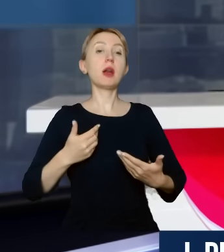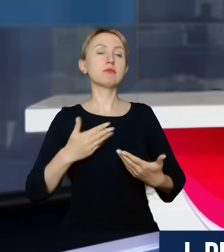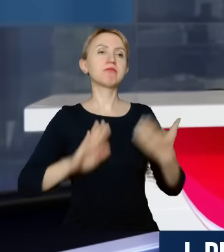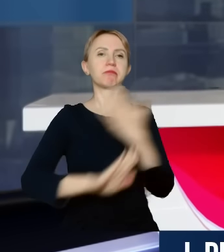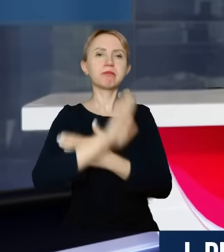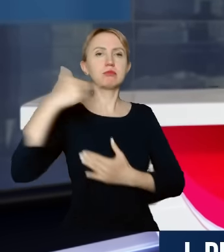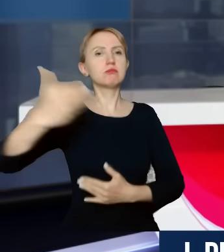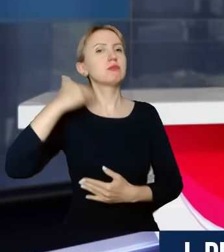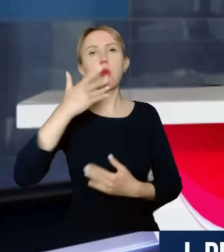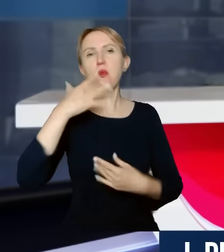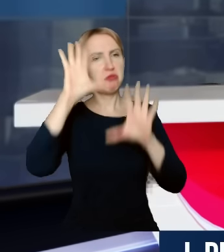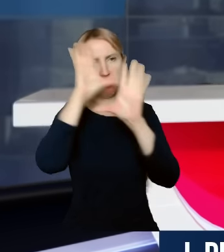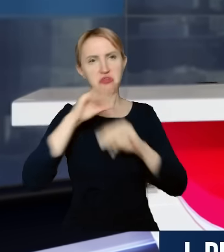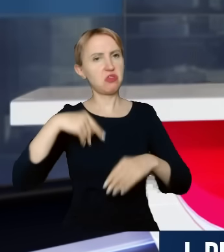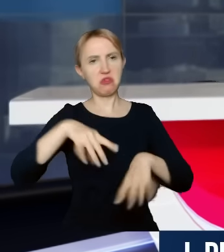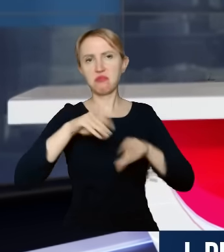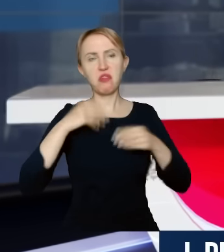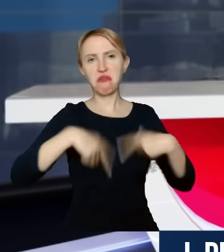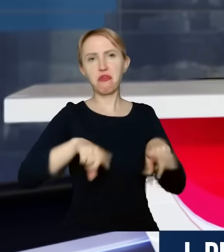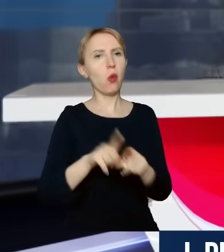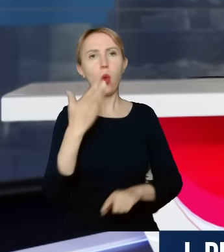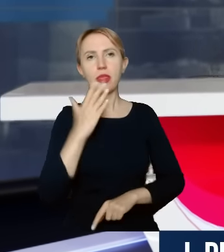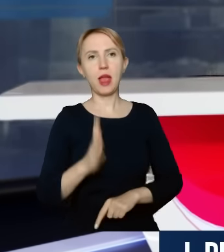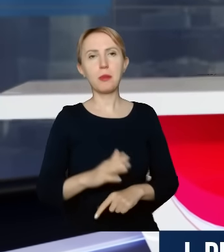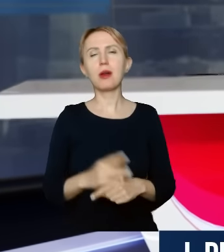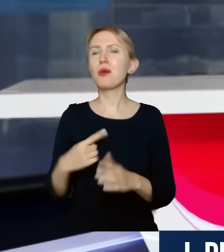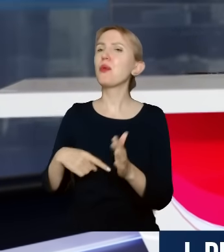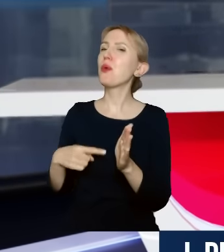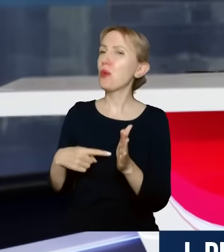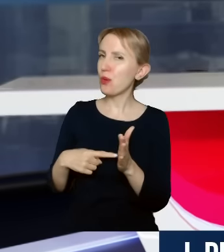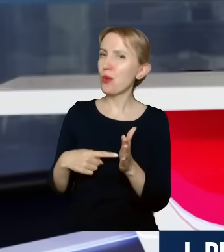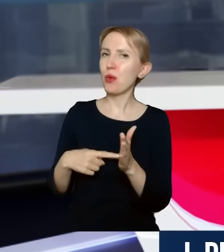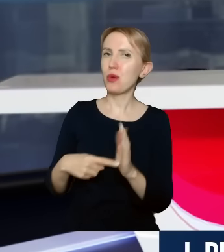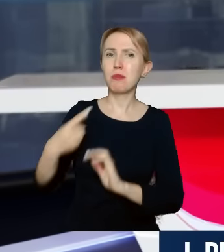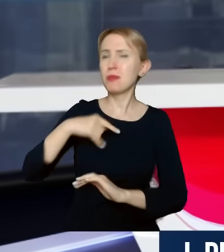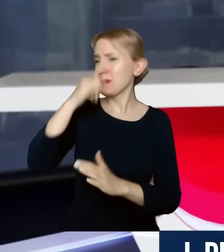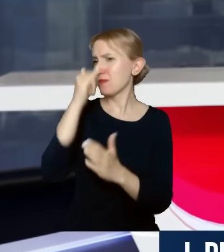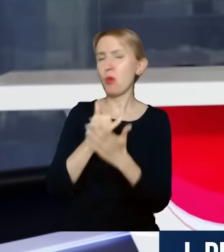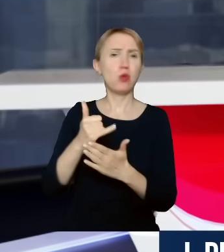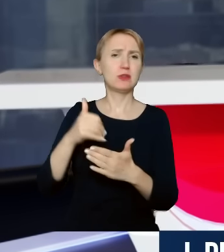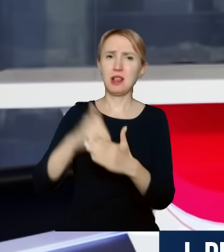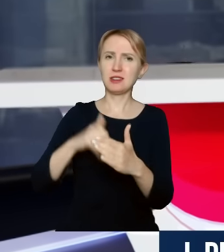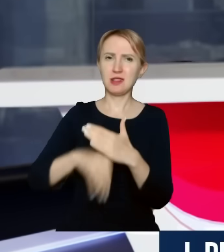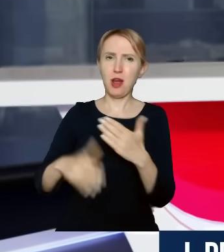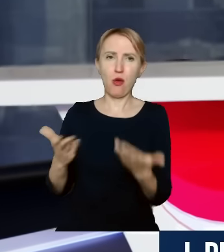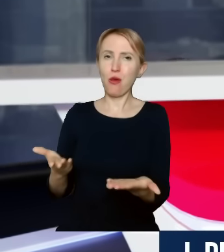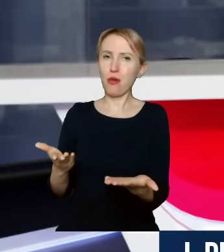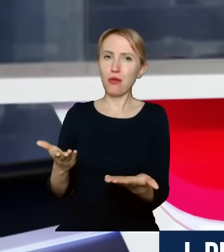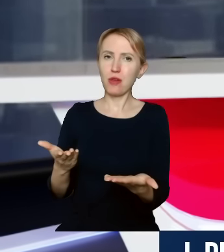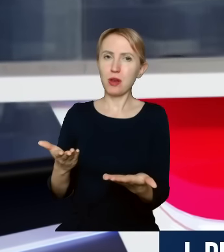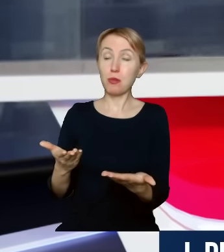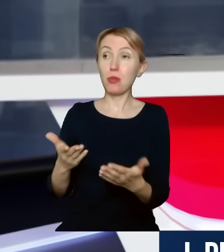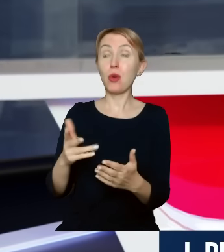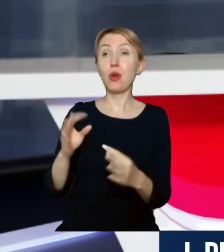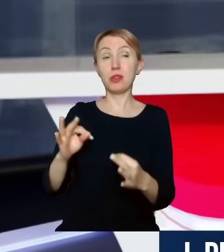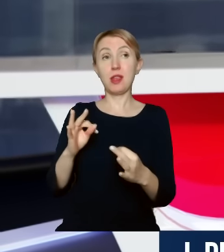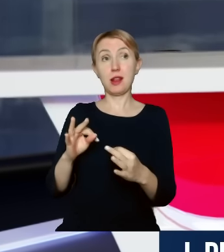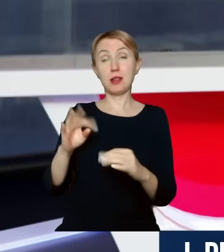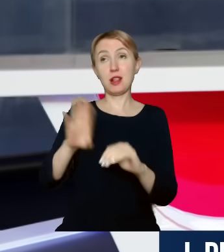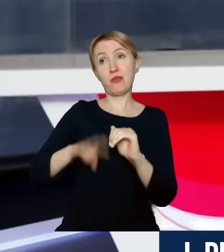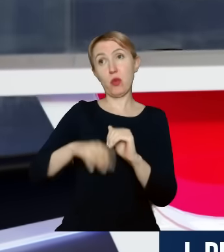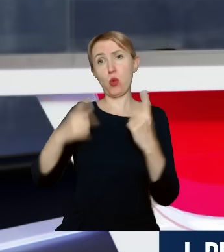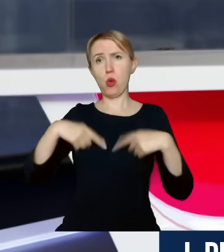tego respektował. No tak, i to jest właśnie takie, no nie możemy się tak zachowywać, bo teraz taki zwykły obywatel powie tak, no będzie